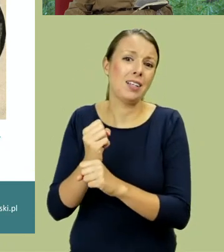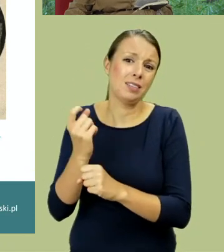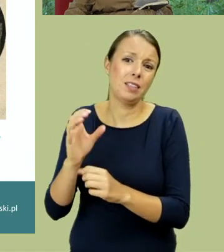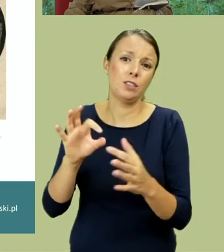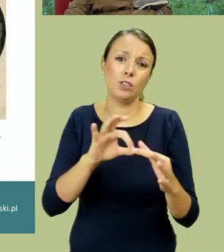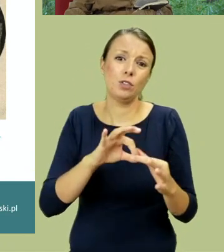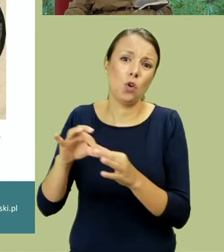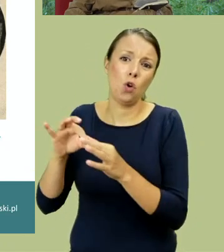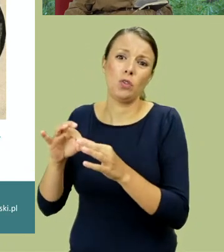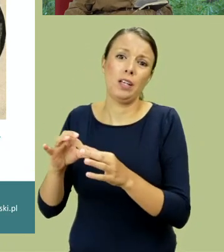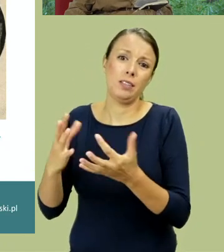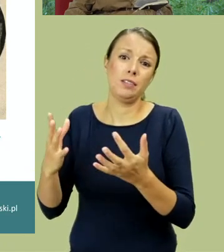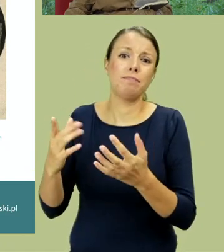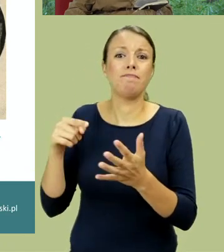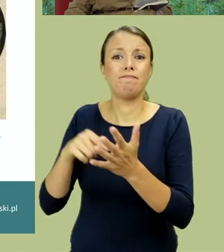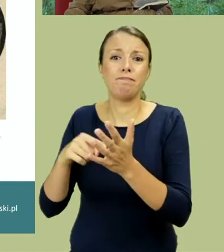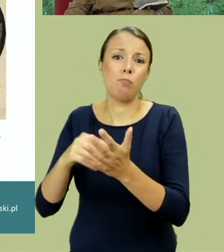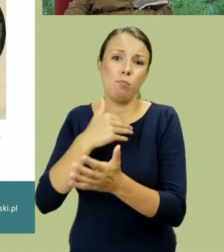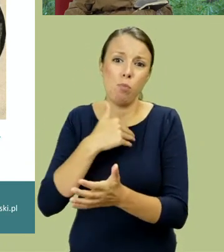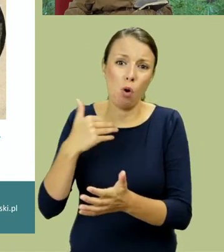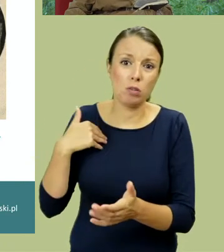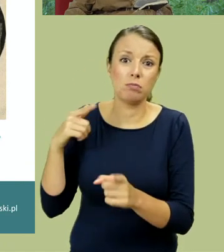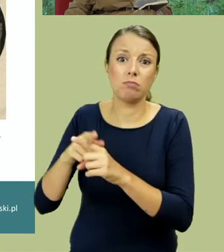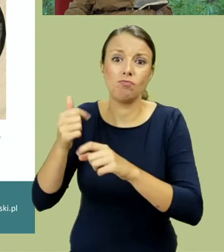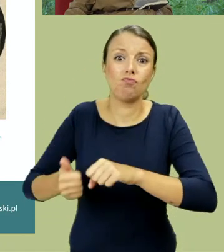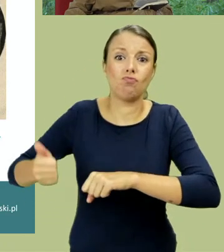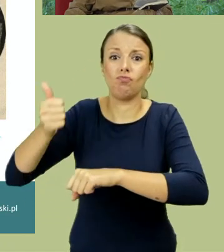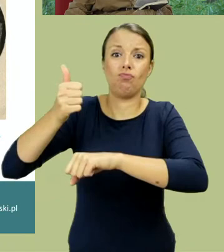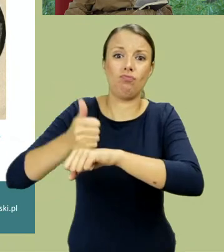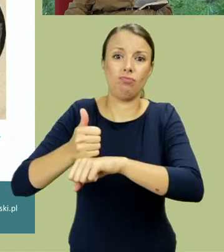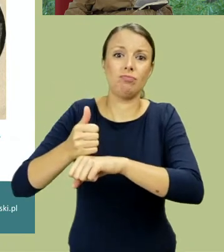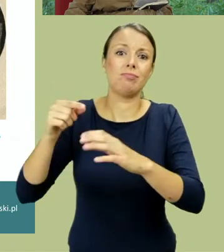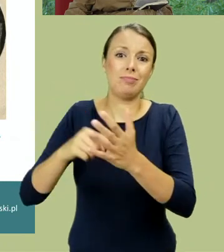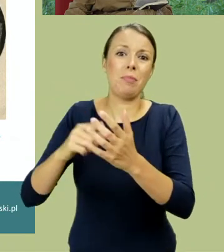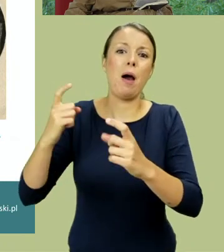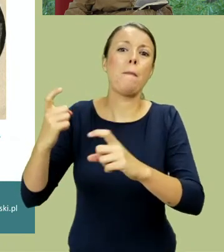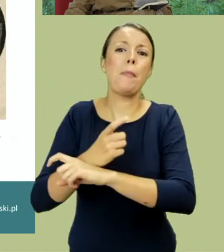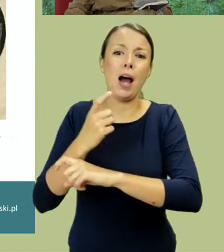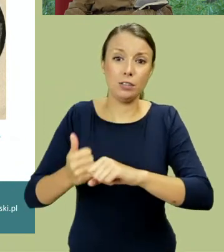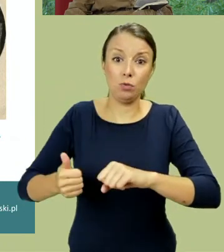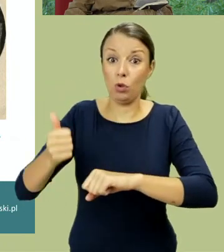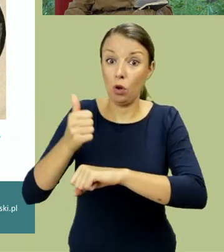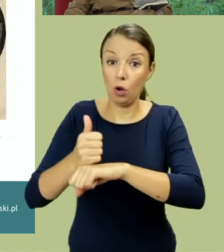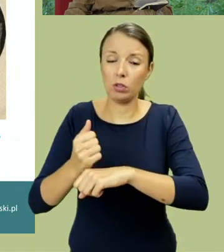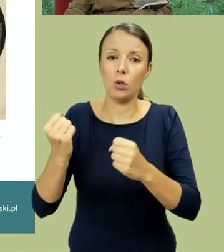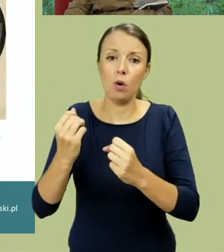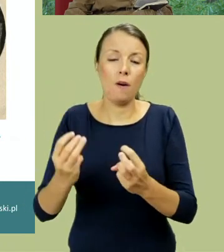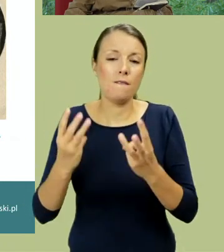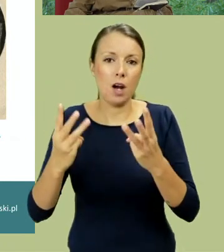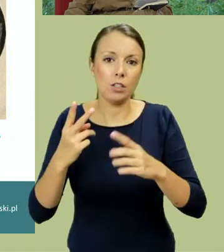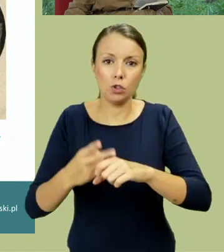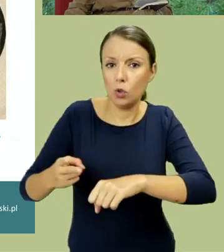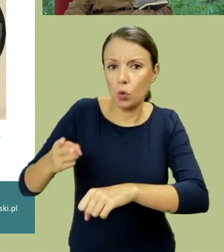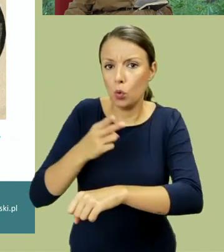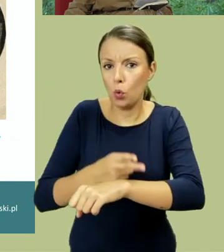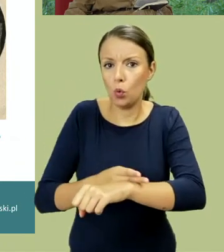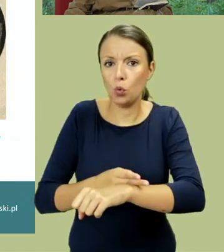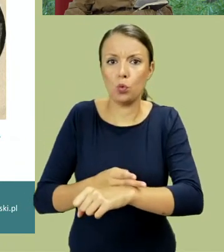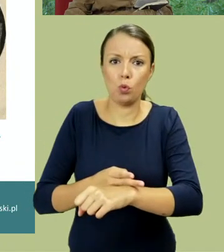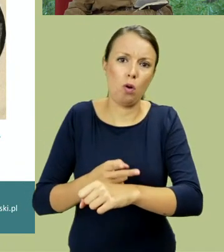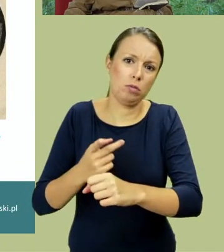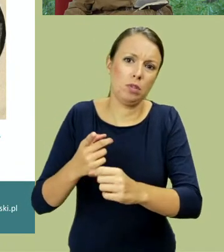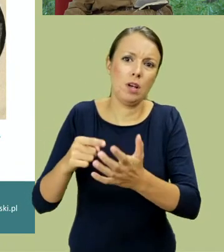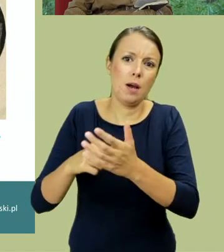był przecież naczelnikiem państwa, sprawował najważniejszy urząd najważniejszy urząd w